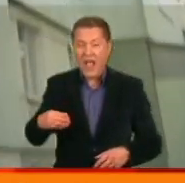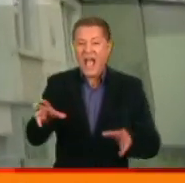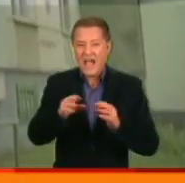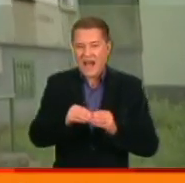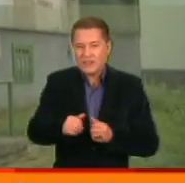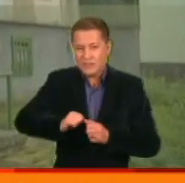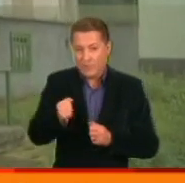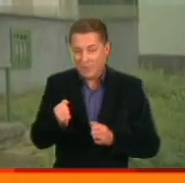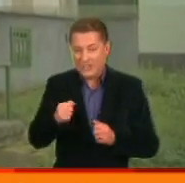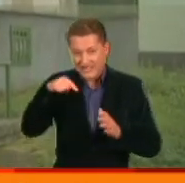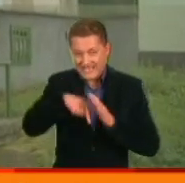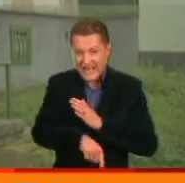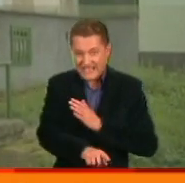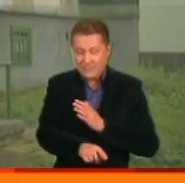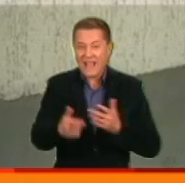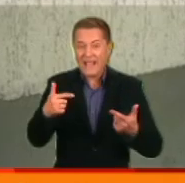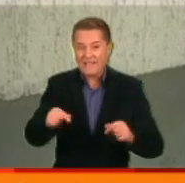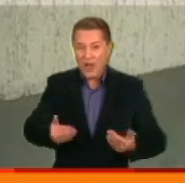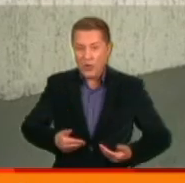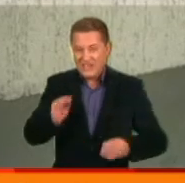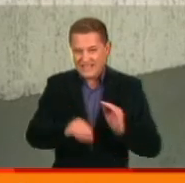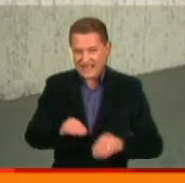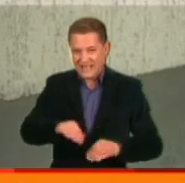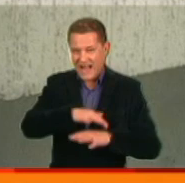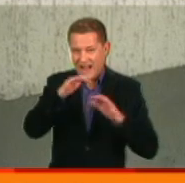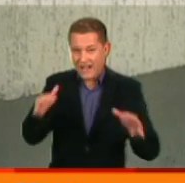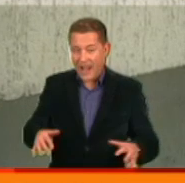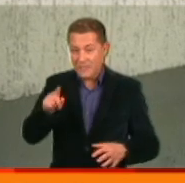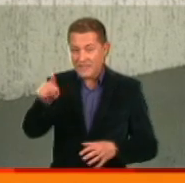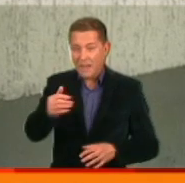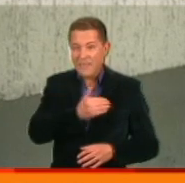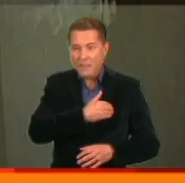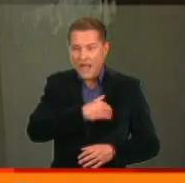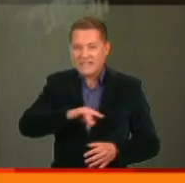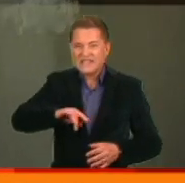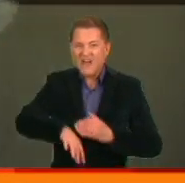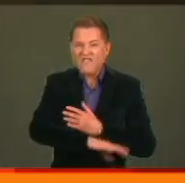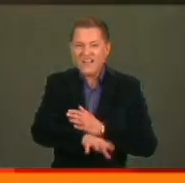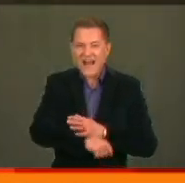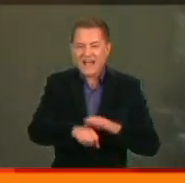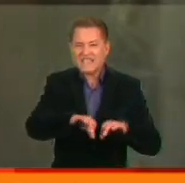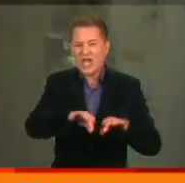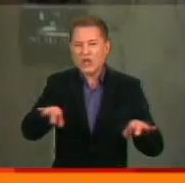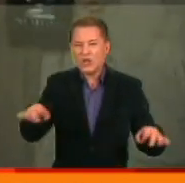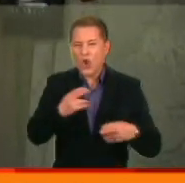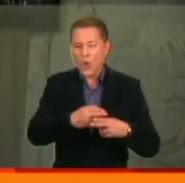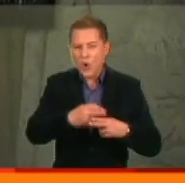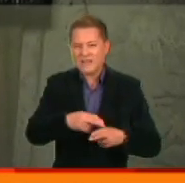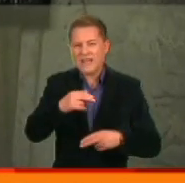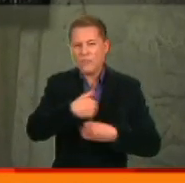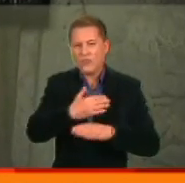вони залізли в підвал, де мешканці складали свій крам. Там чоловіки намагалися вкрасти дроти та будівельні